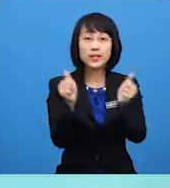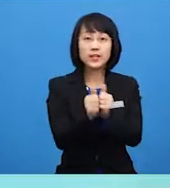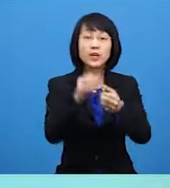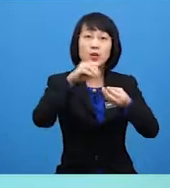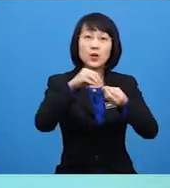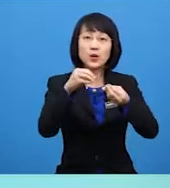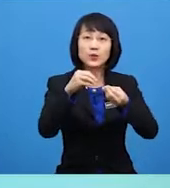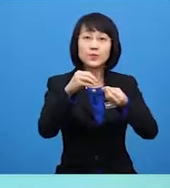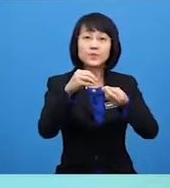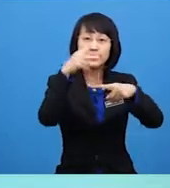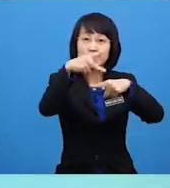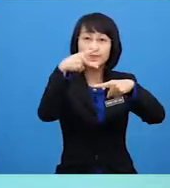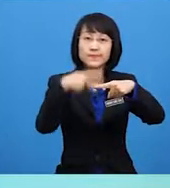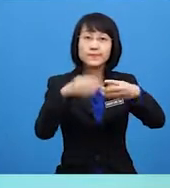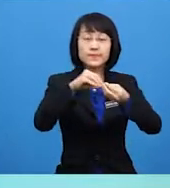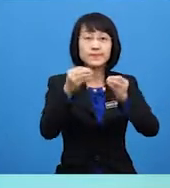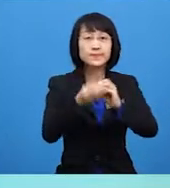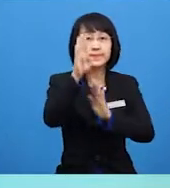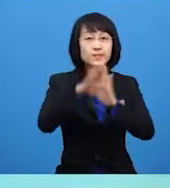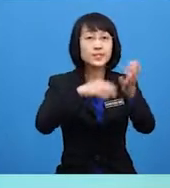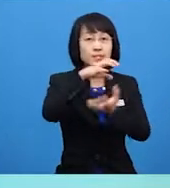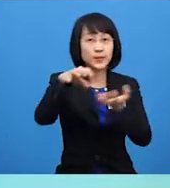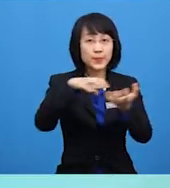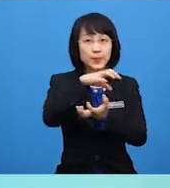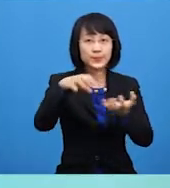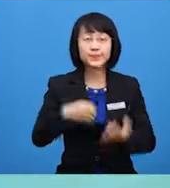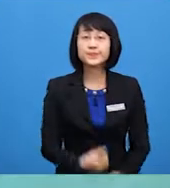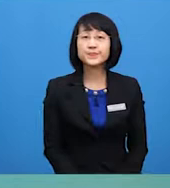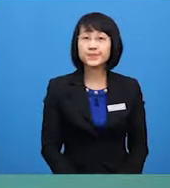dengan pecahan nombor bercampur.